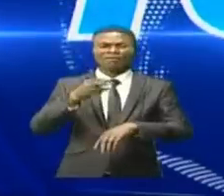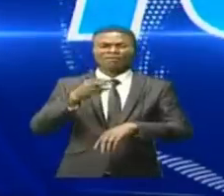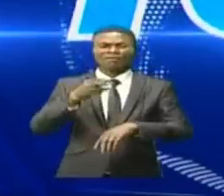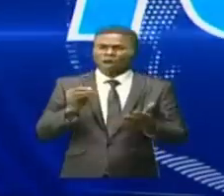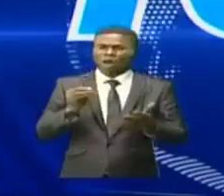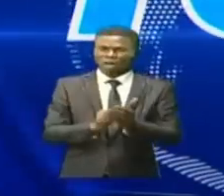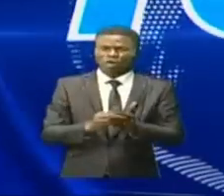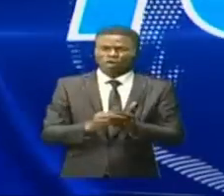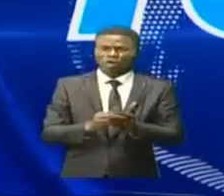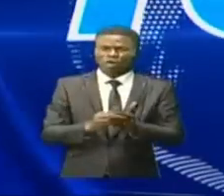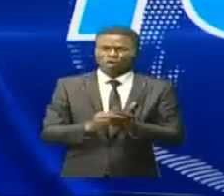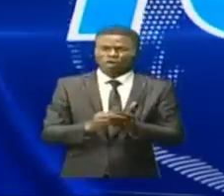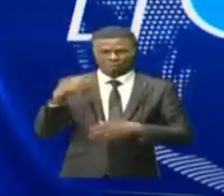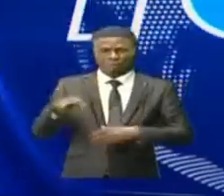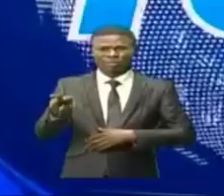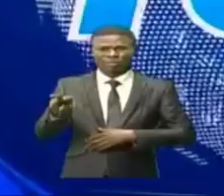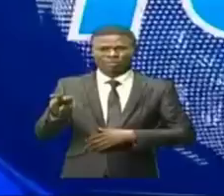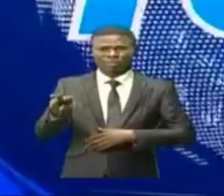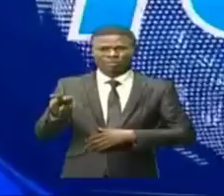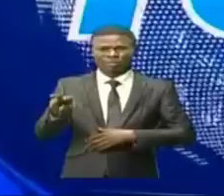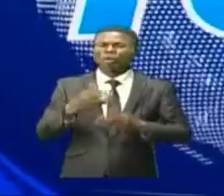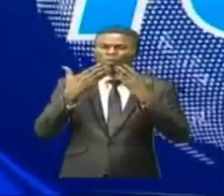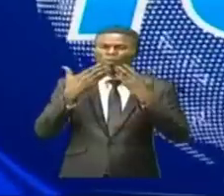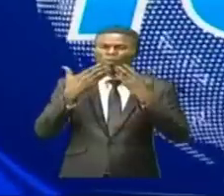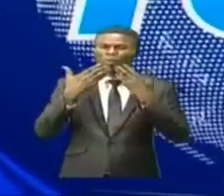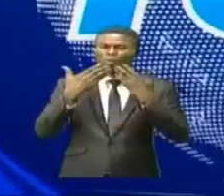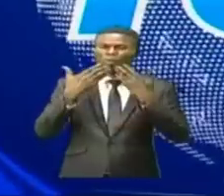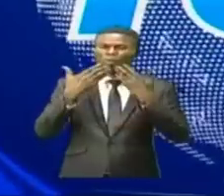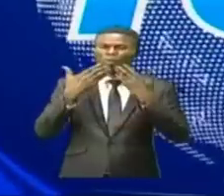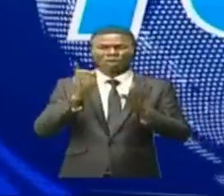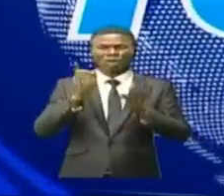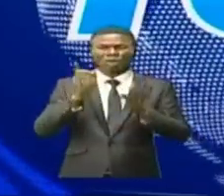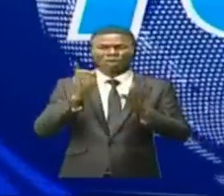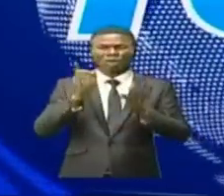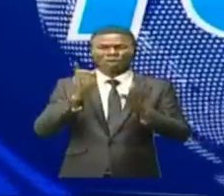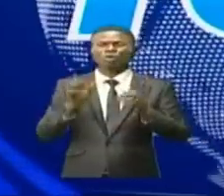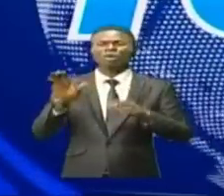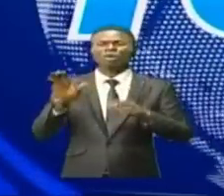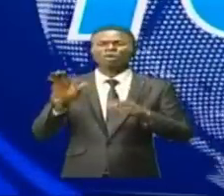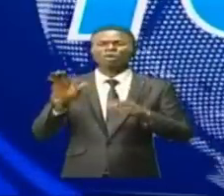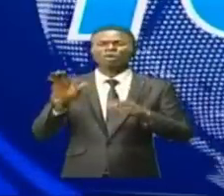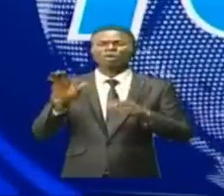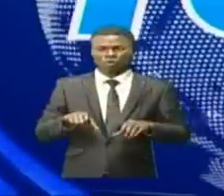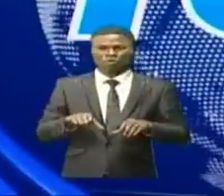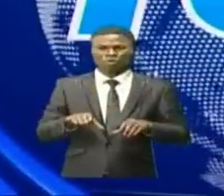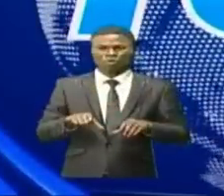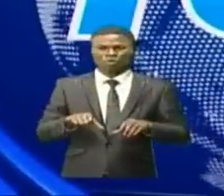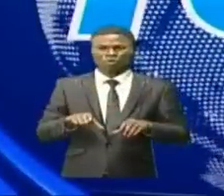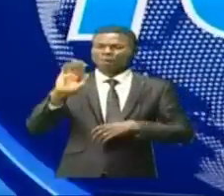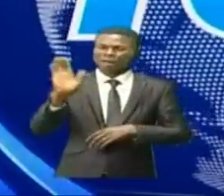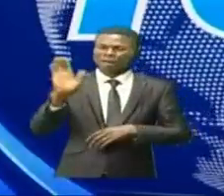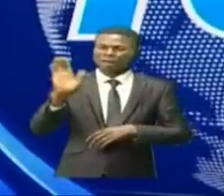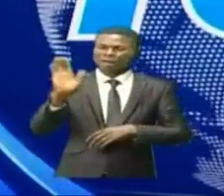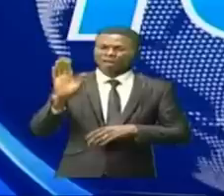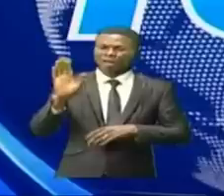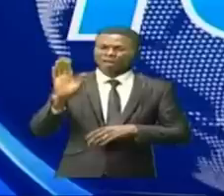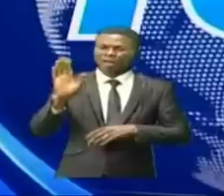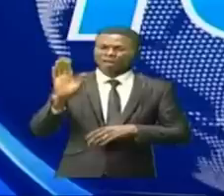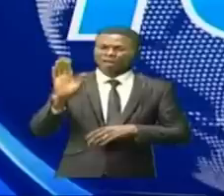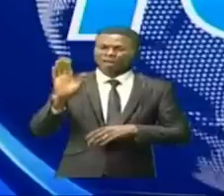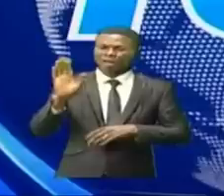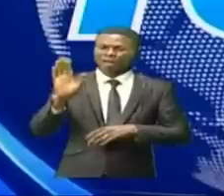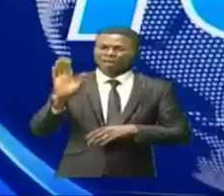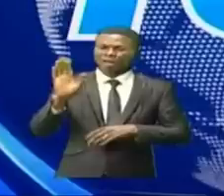19h. Mesdames et messieurs, l'actualité sur nos antennes vous quitte momentanément. Elle vous reviendra à 20h avec Annie.